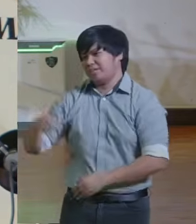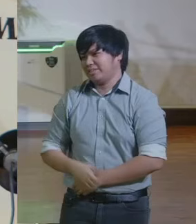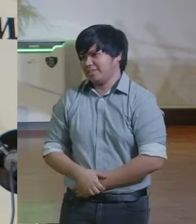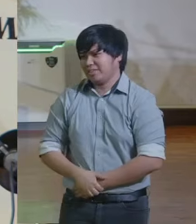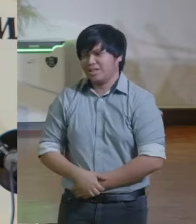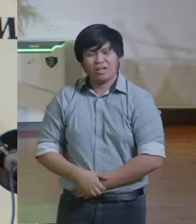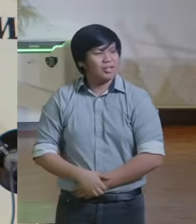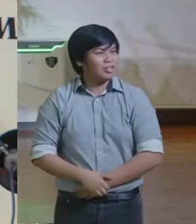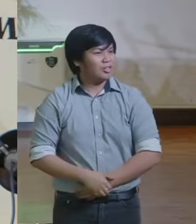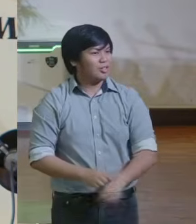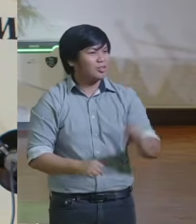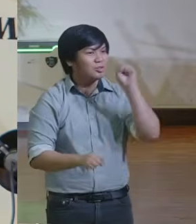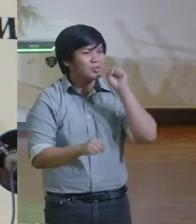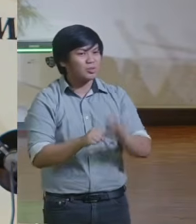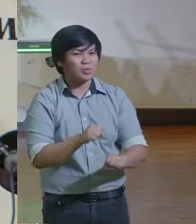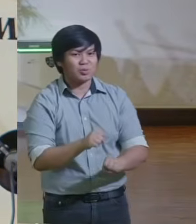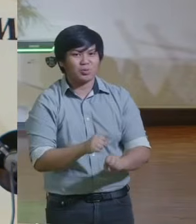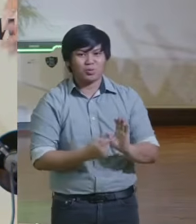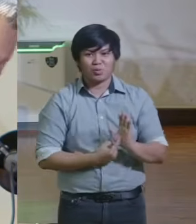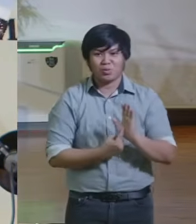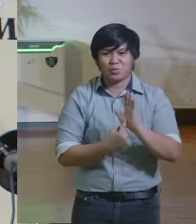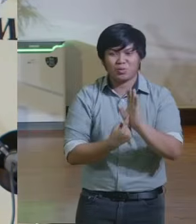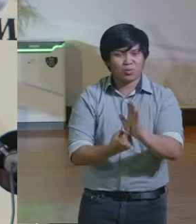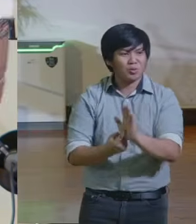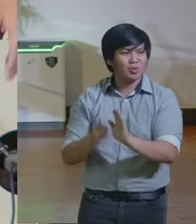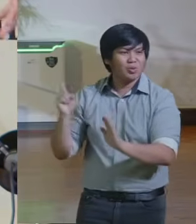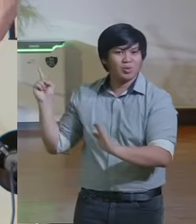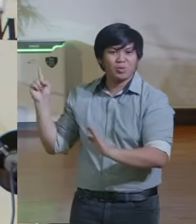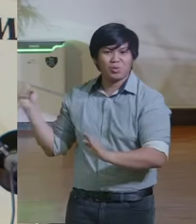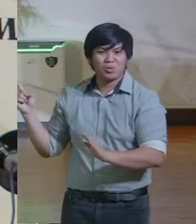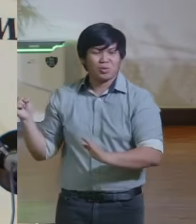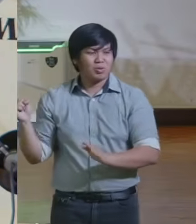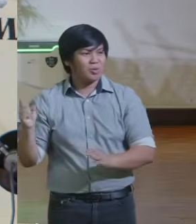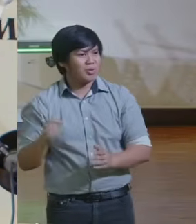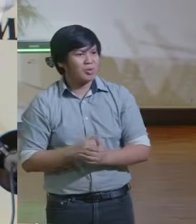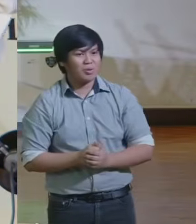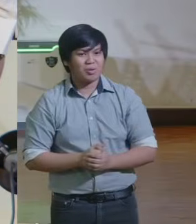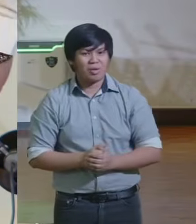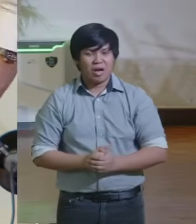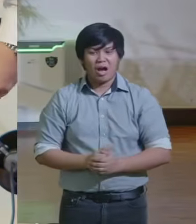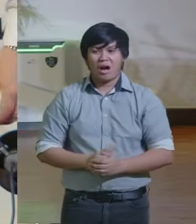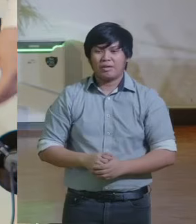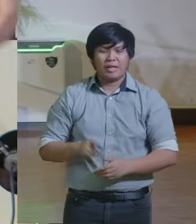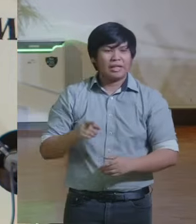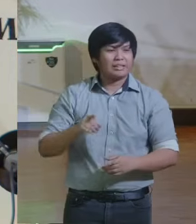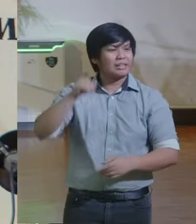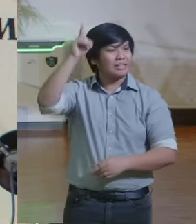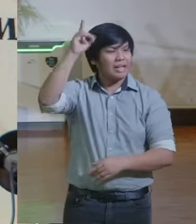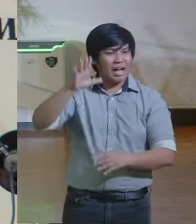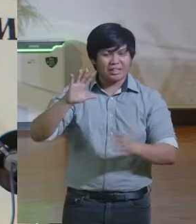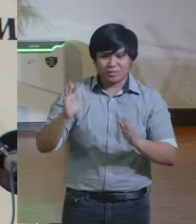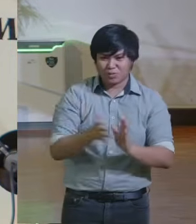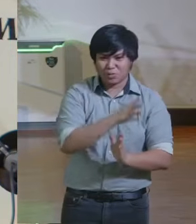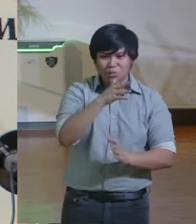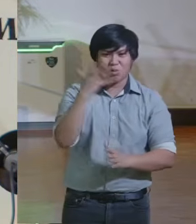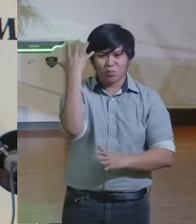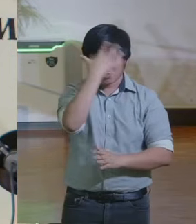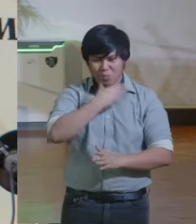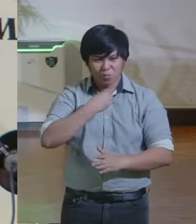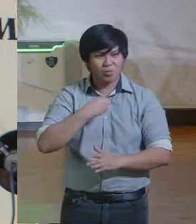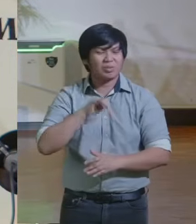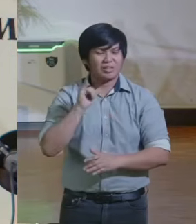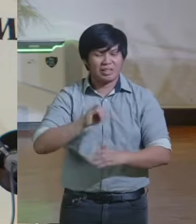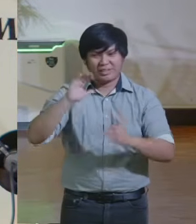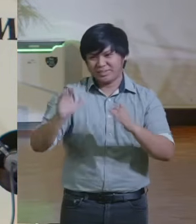marilag, higit pang mas maganda kaysa sa pinamagandang awit at kantata na nilikha ni J.S.